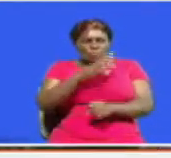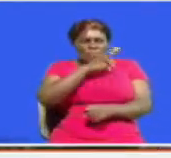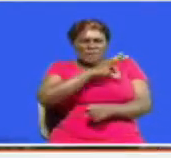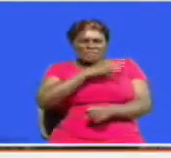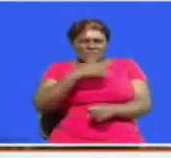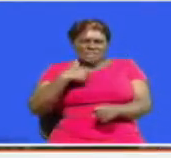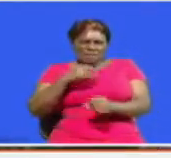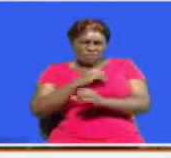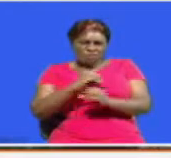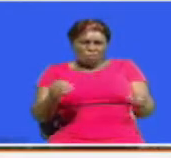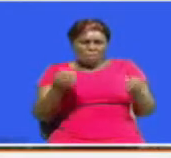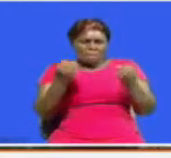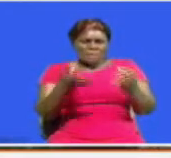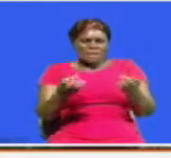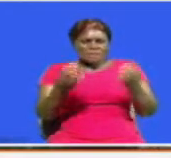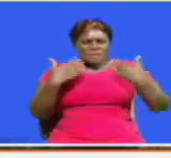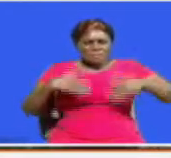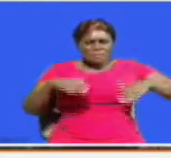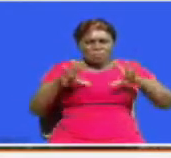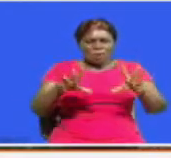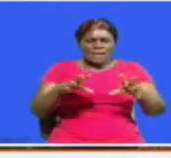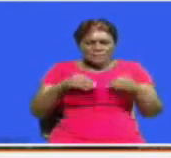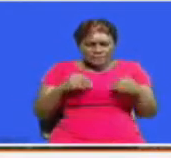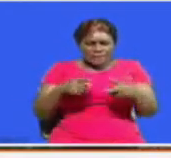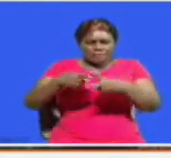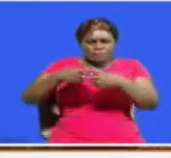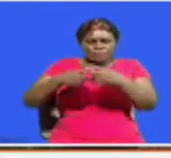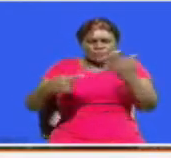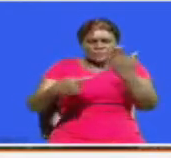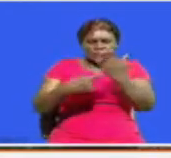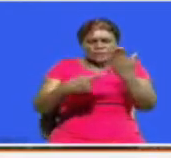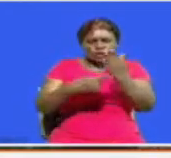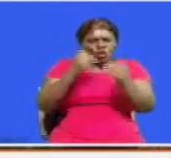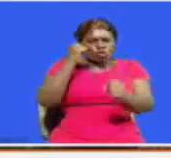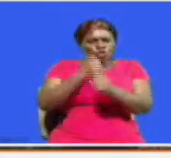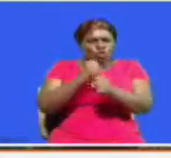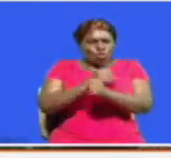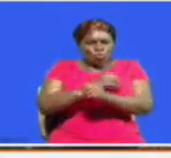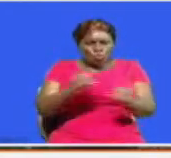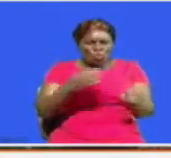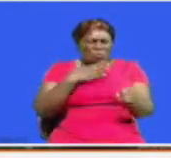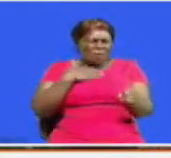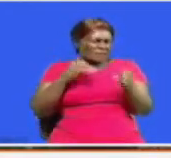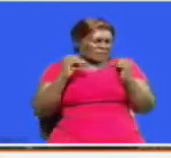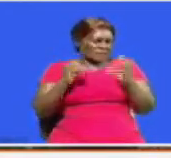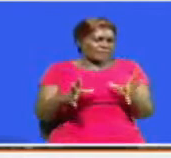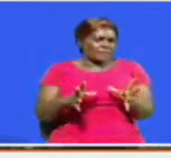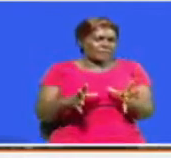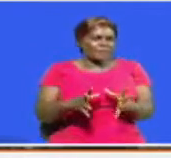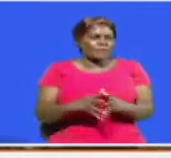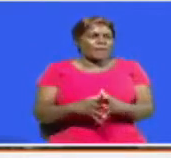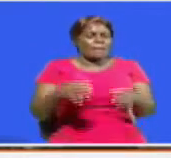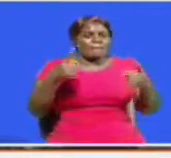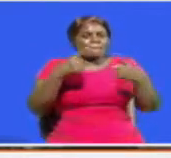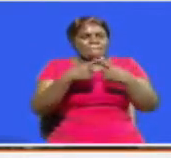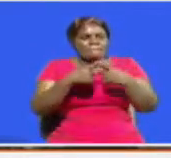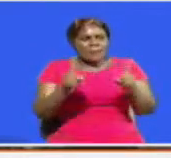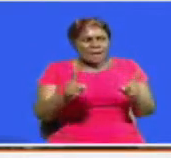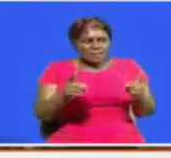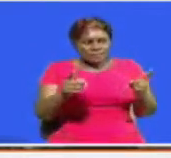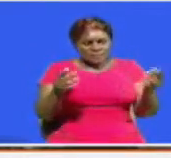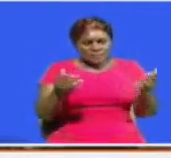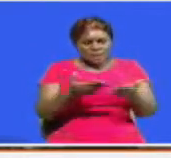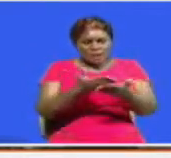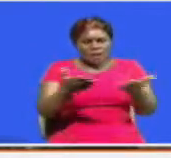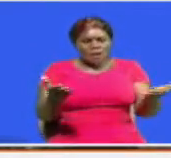thamani. Ndio maana watu wengi hawana ile msukumo kuweza kuwa mafundi hapa kwetu. Lakini tukipata